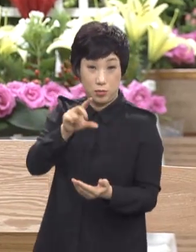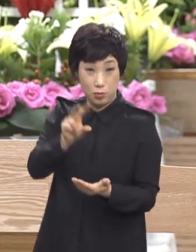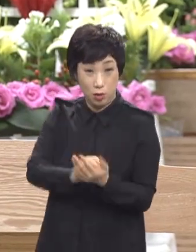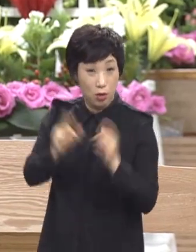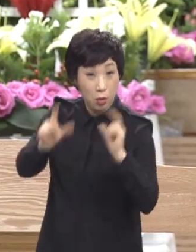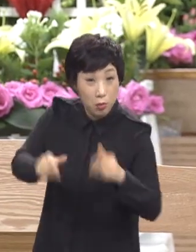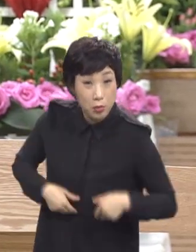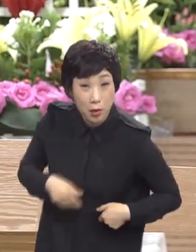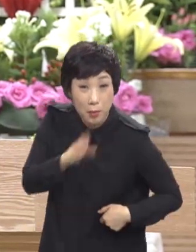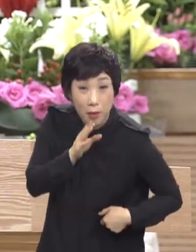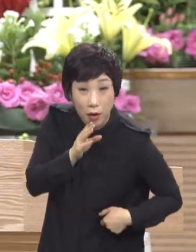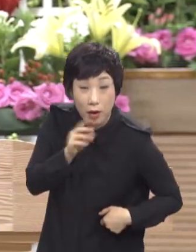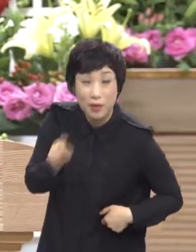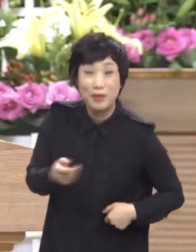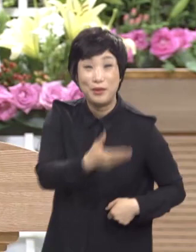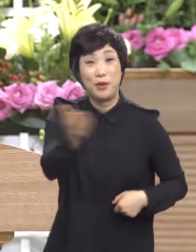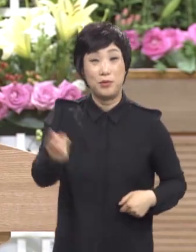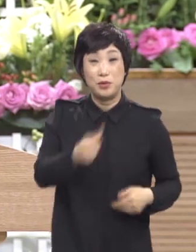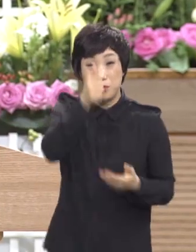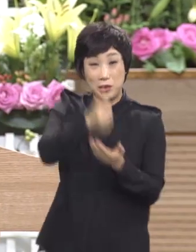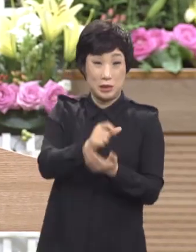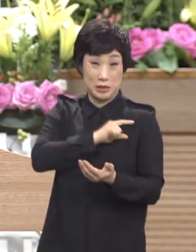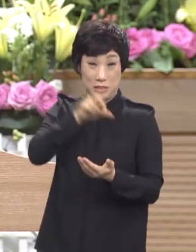된다. 그 죄명은